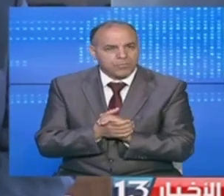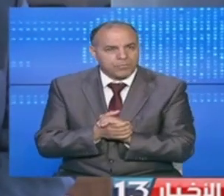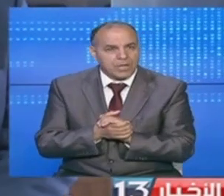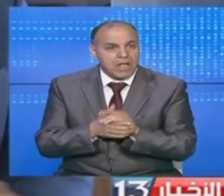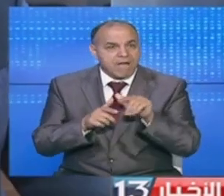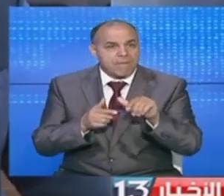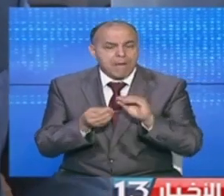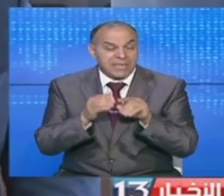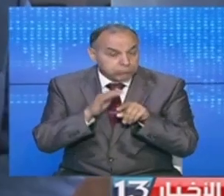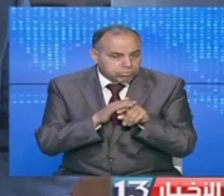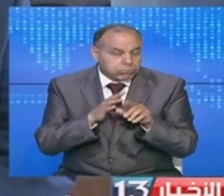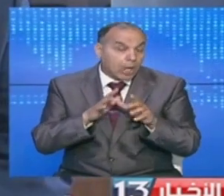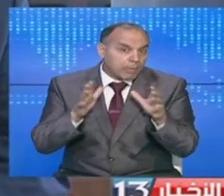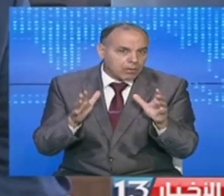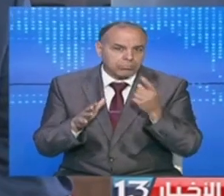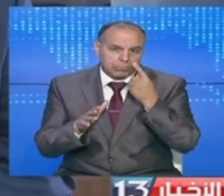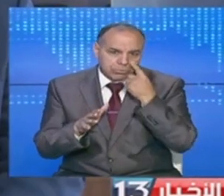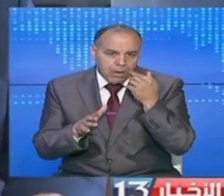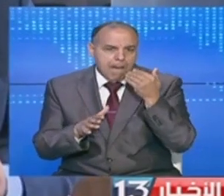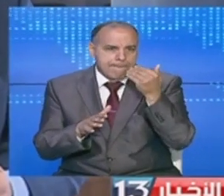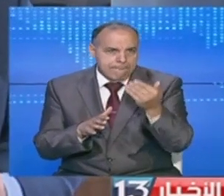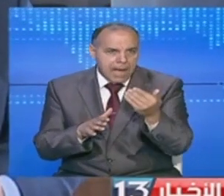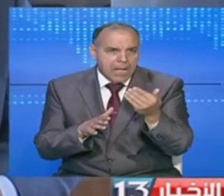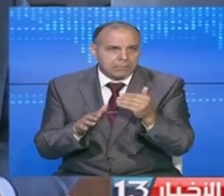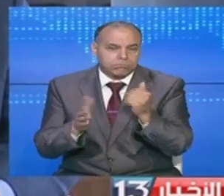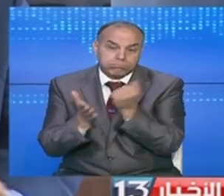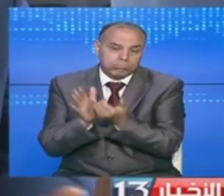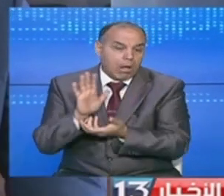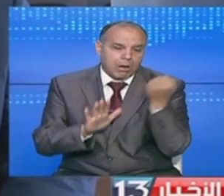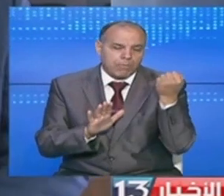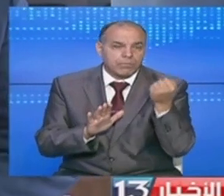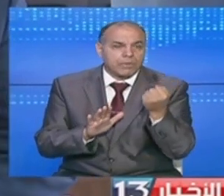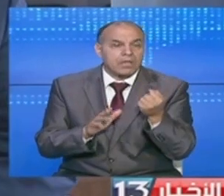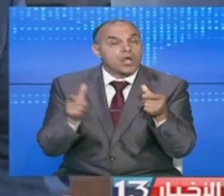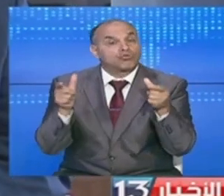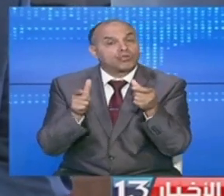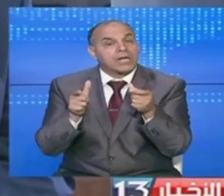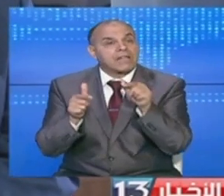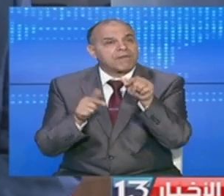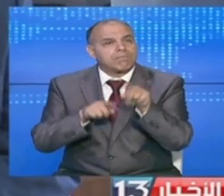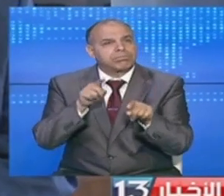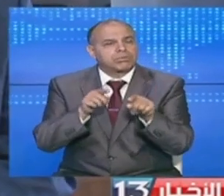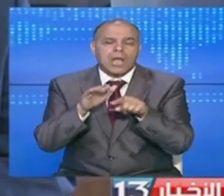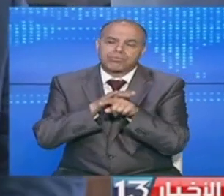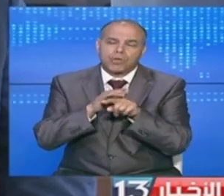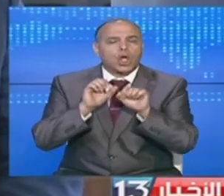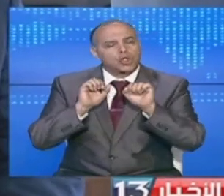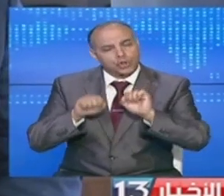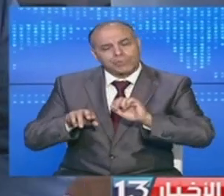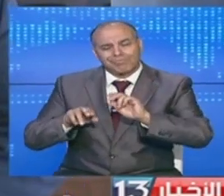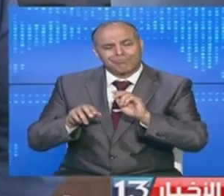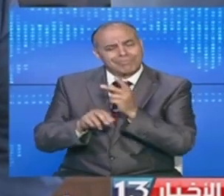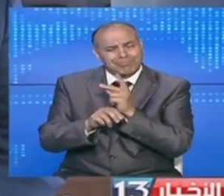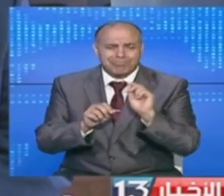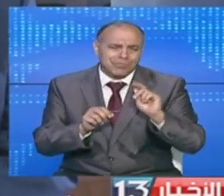كان فما إخلالات معناها كبيرة باش يقع سحب الترخيص، وبالنسبة للمؤسسات اللي فما بعض الإخلالات اللي نجم نعتبروها ماهيش